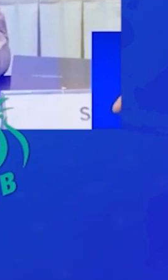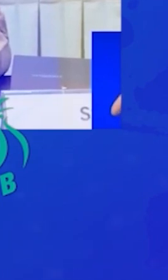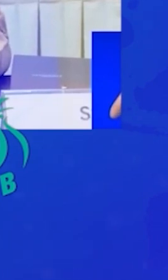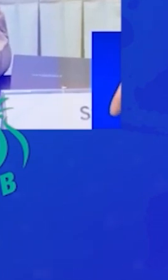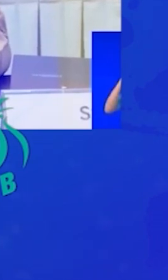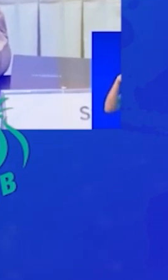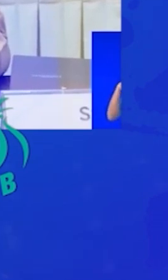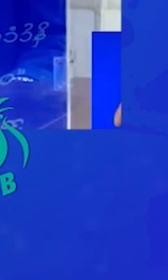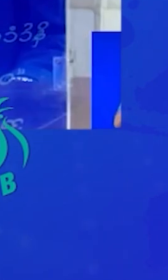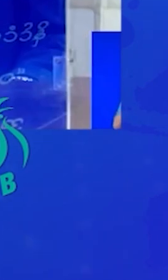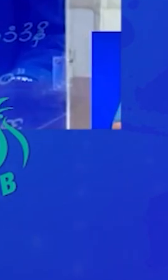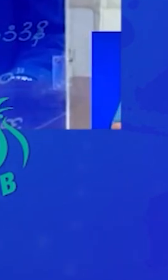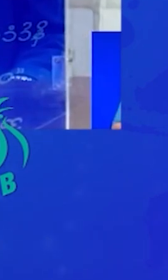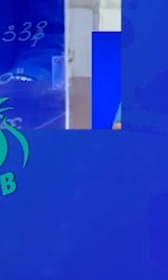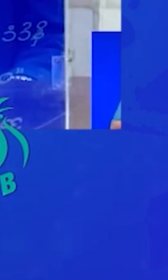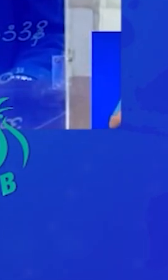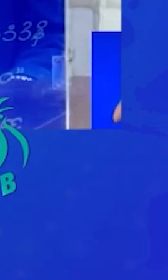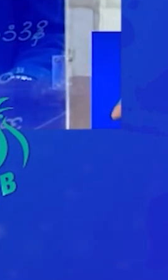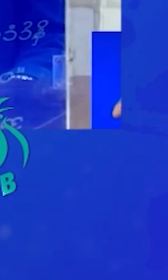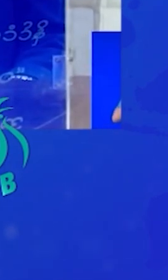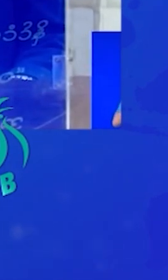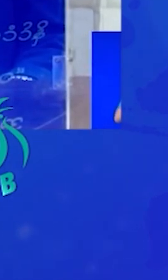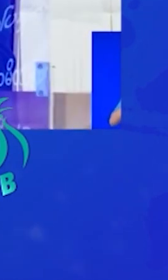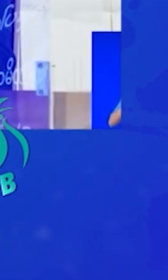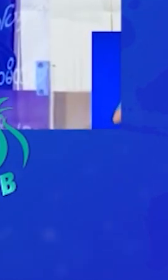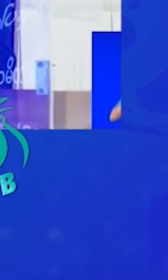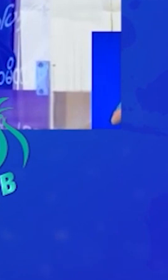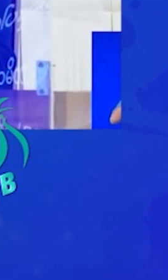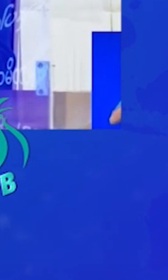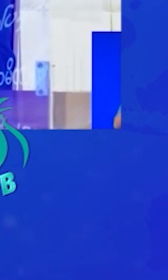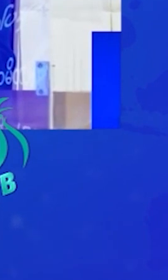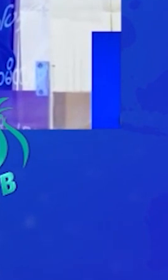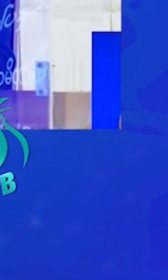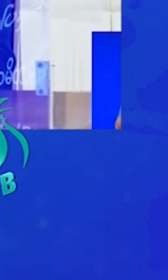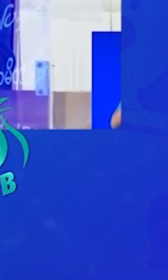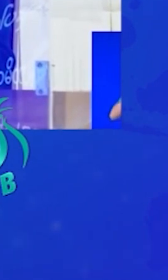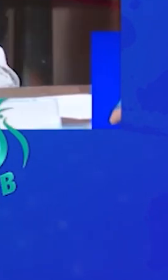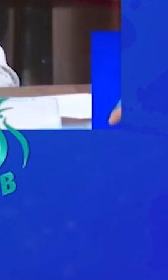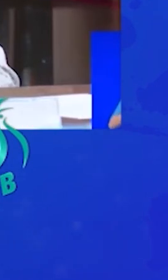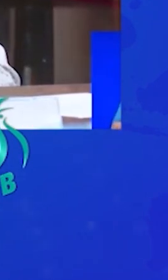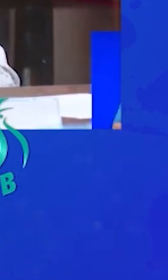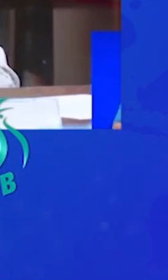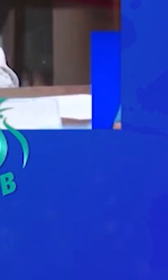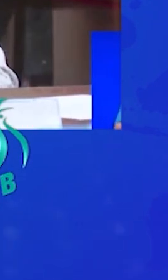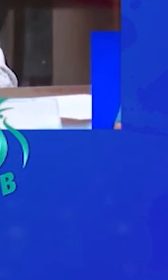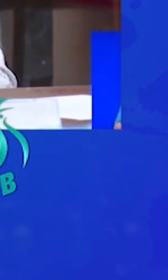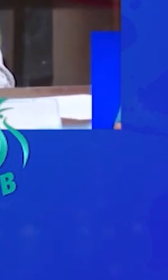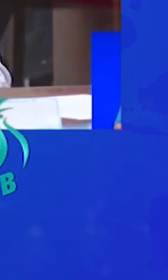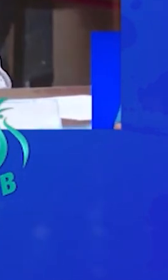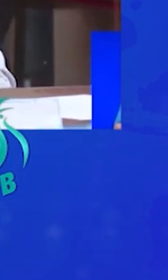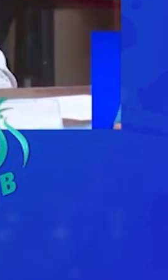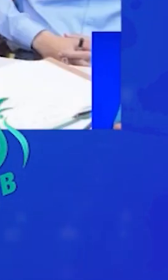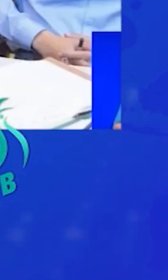။အဲတော့ဆွေဝိုက်တဲ့နီးနဲ့ဒီနေ့ရောင်းလို့ပြီးနေတယ်ကျမတို့ဘာမှပြည်တတ်တဲ့